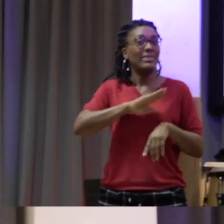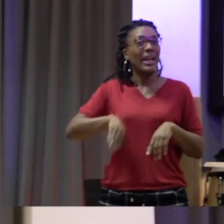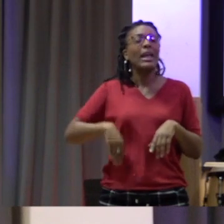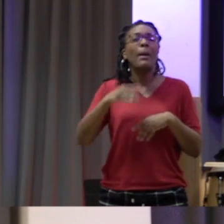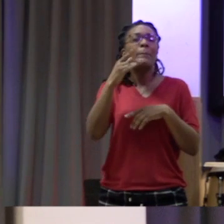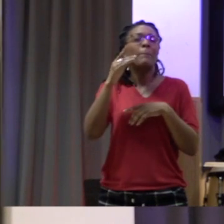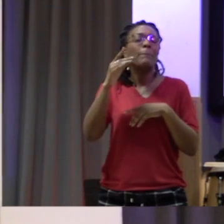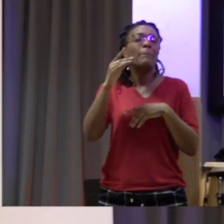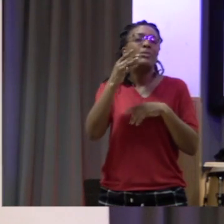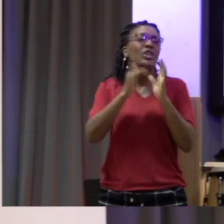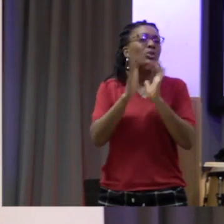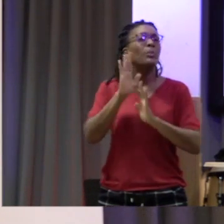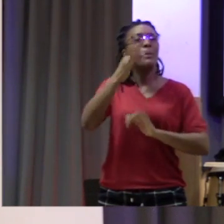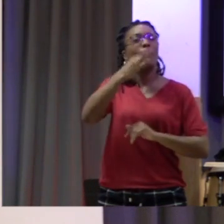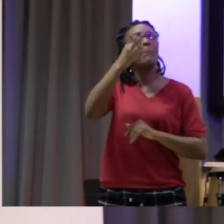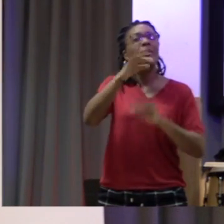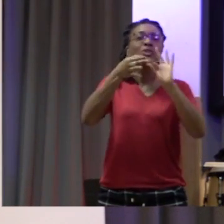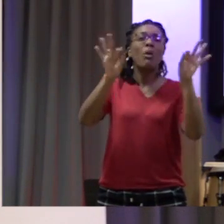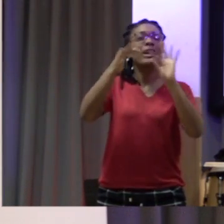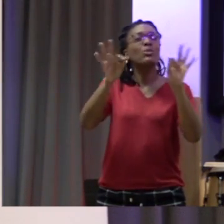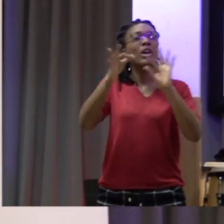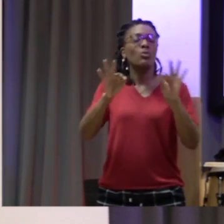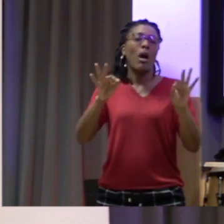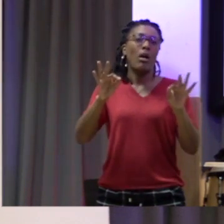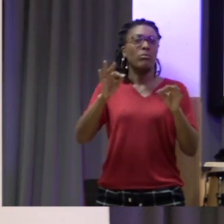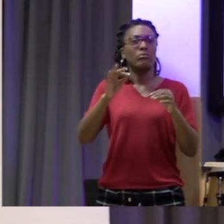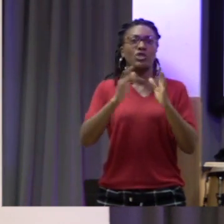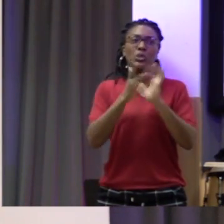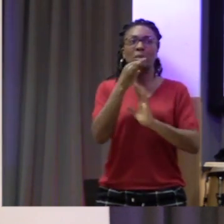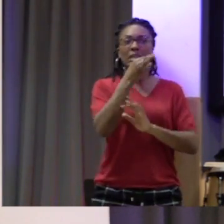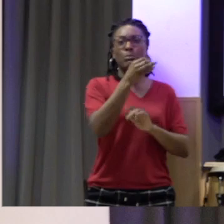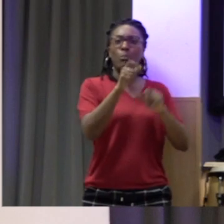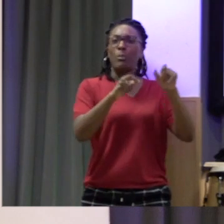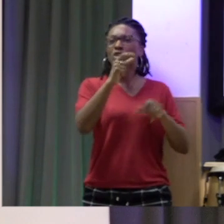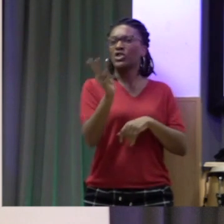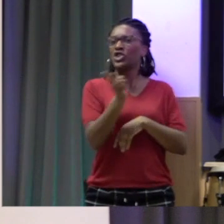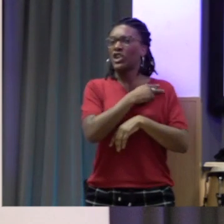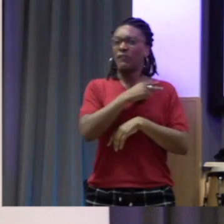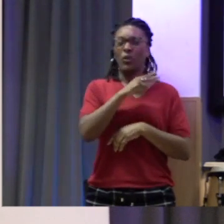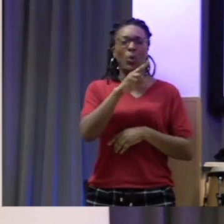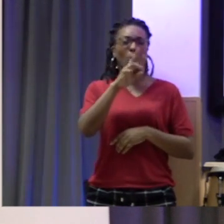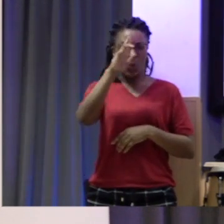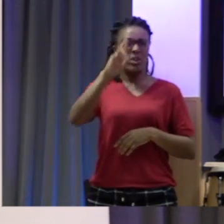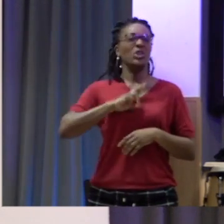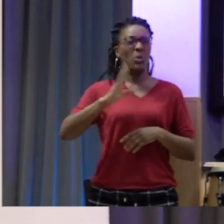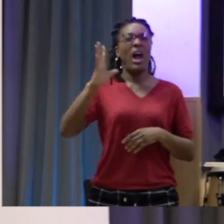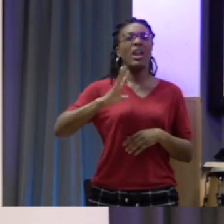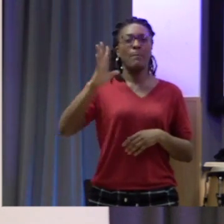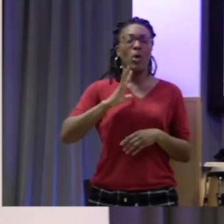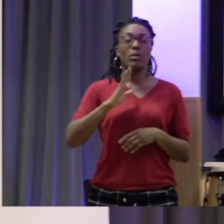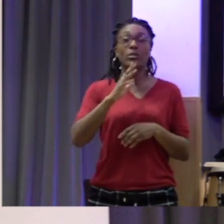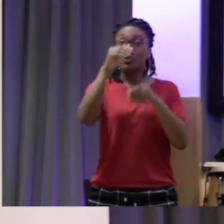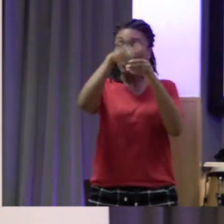paraboles de jugements adressés aux chefs religieux de l'époque et qui met en évidence